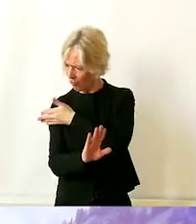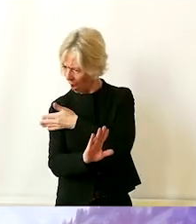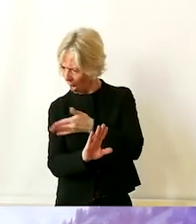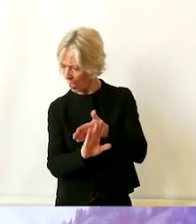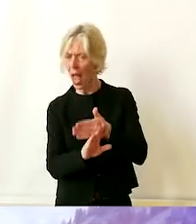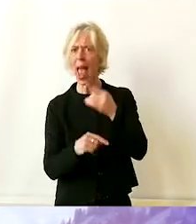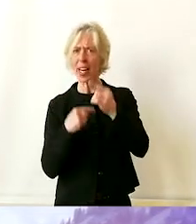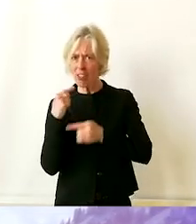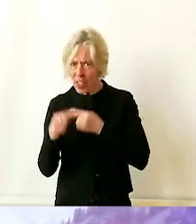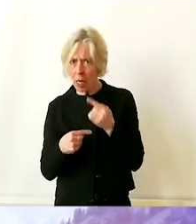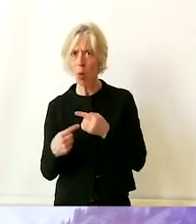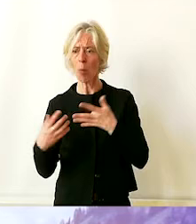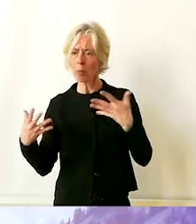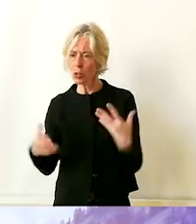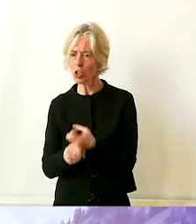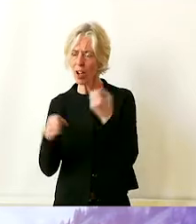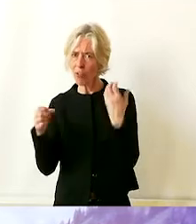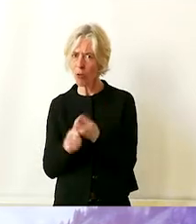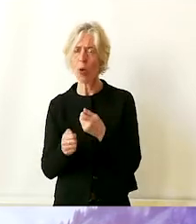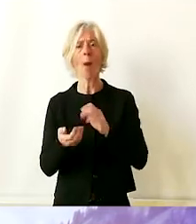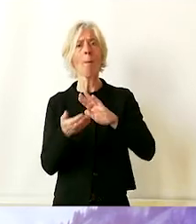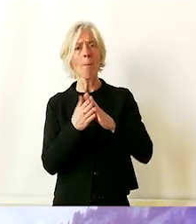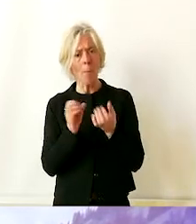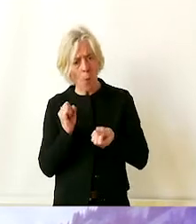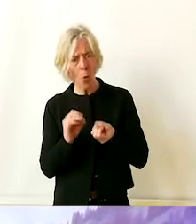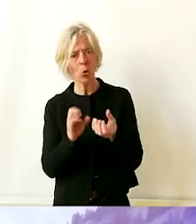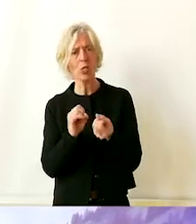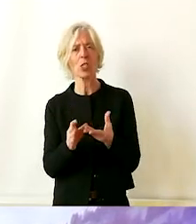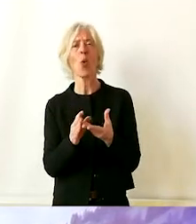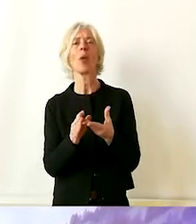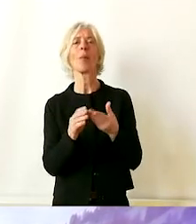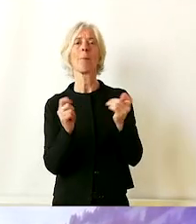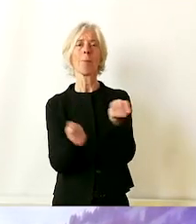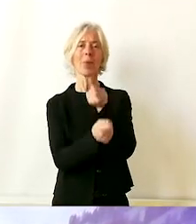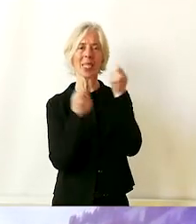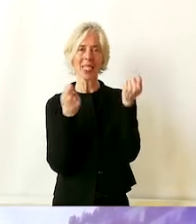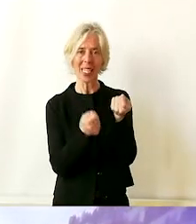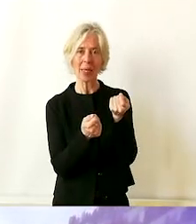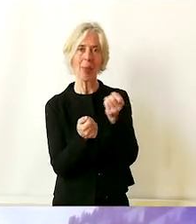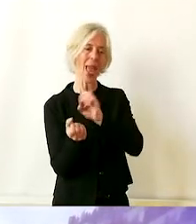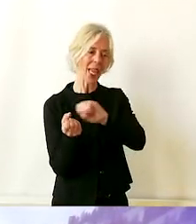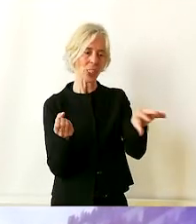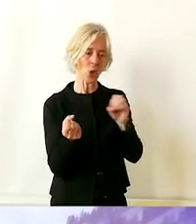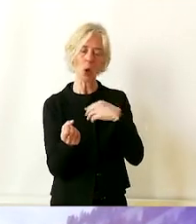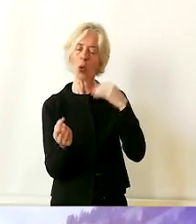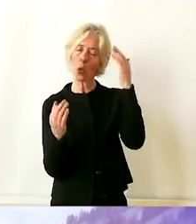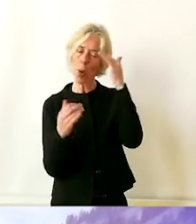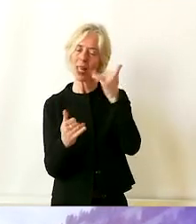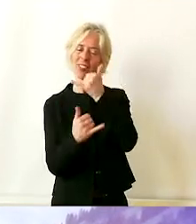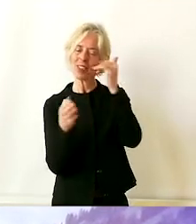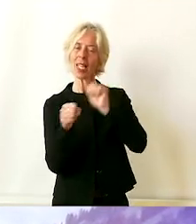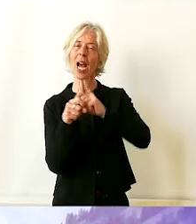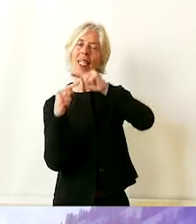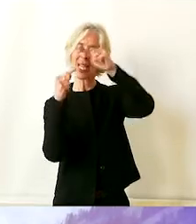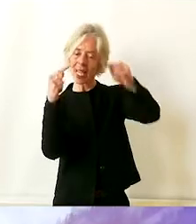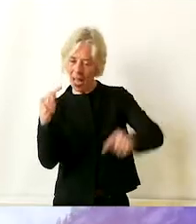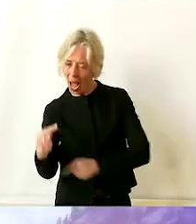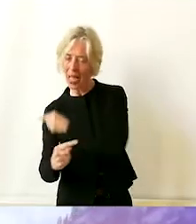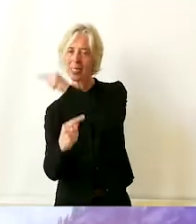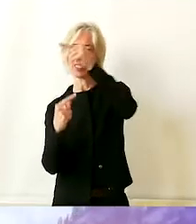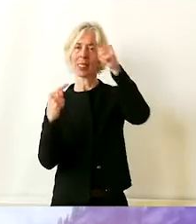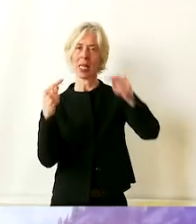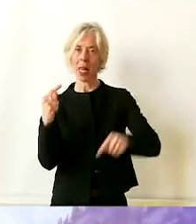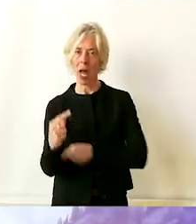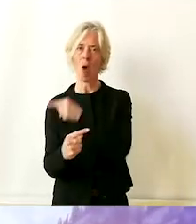Beschaffung, Produktion bis hin zu Vertrieb und Entsorgung und führen diesen Prozess in eine Kreislaufwirtschaft über.